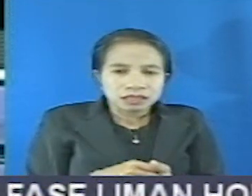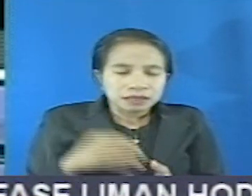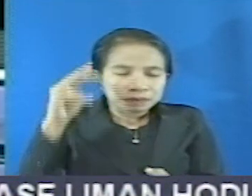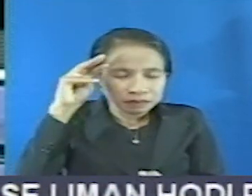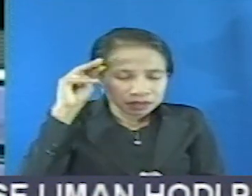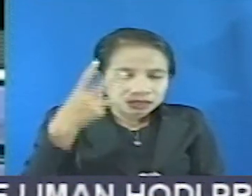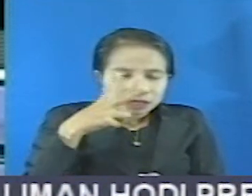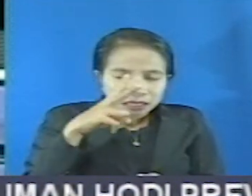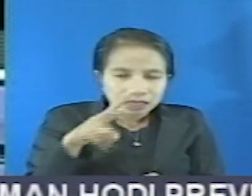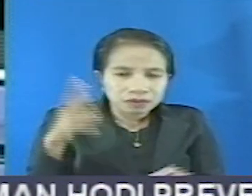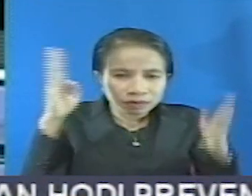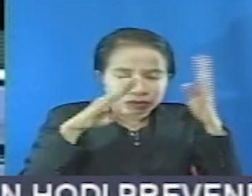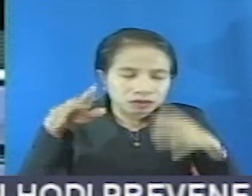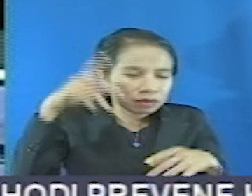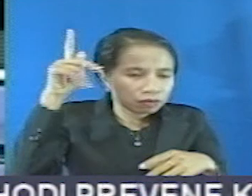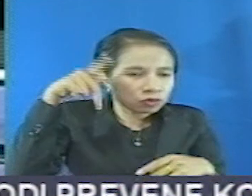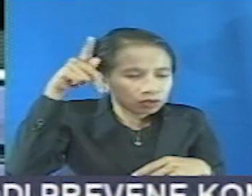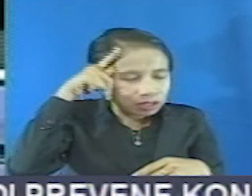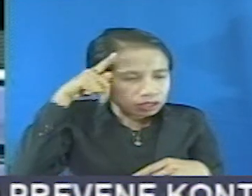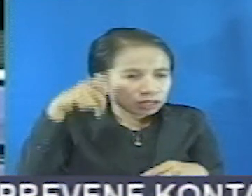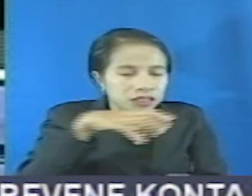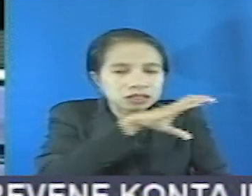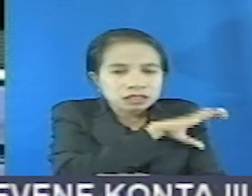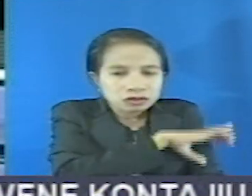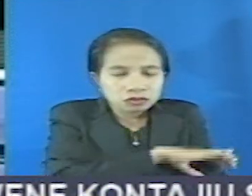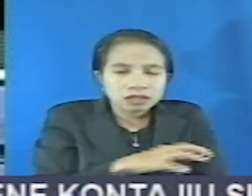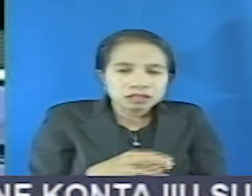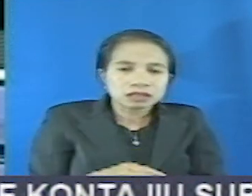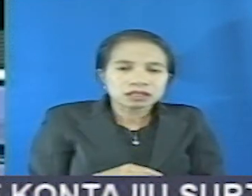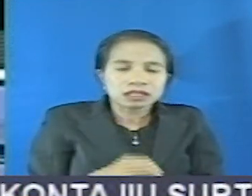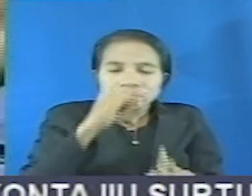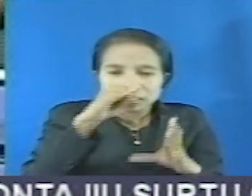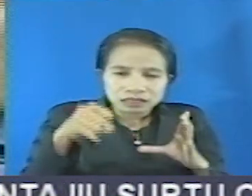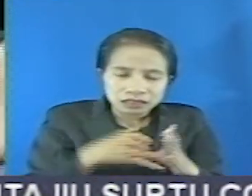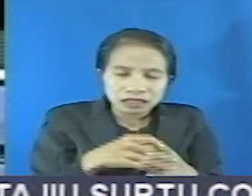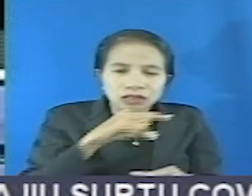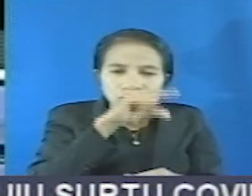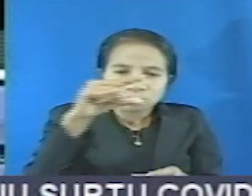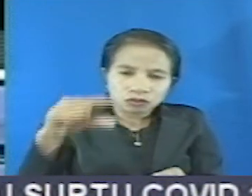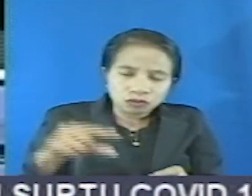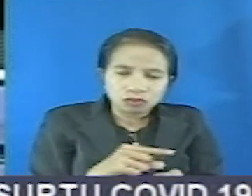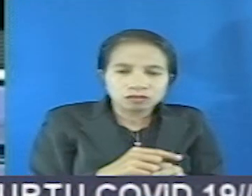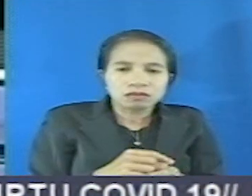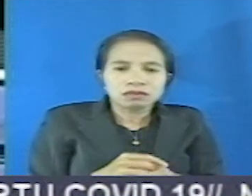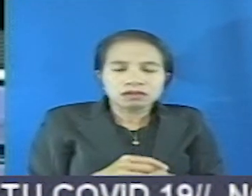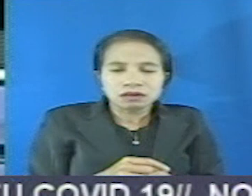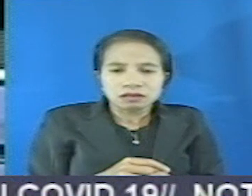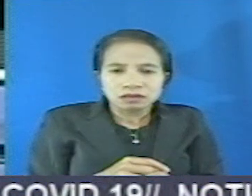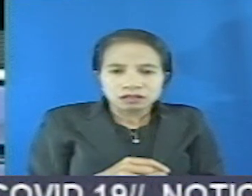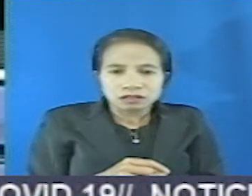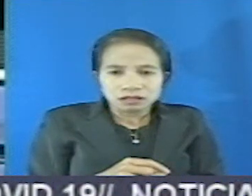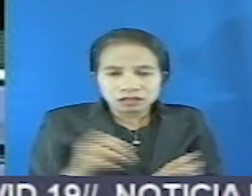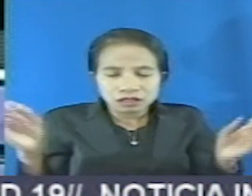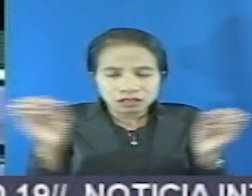hareba asunto sira politika segurança interna nia in general global o nivel ida estrategik dinia Laos